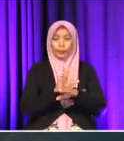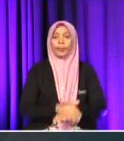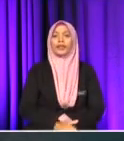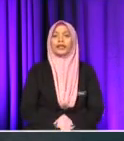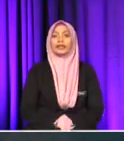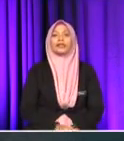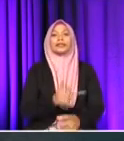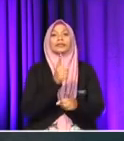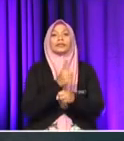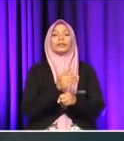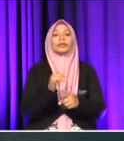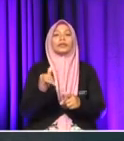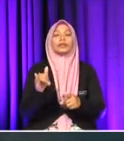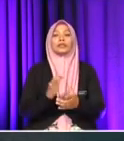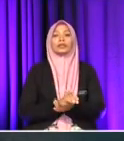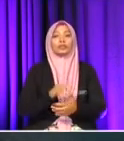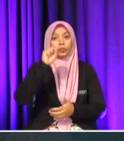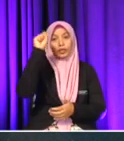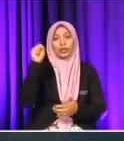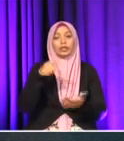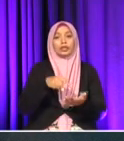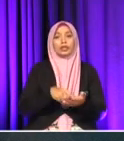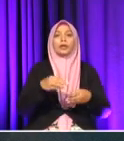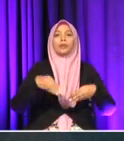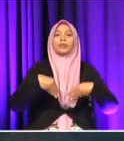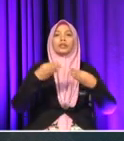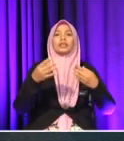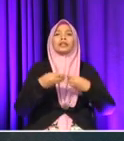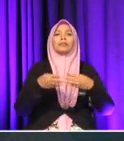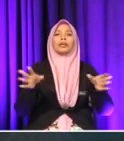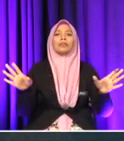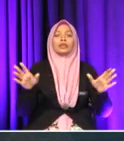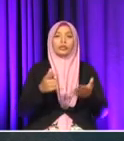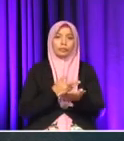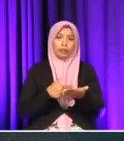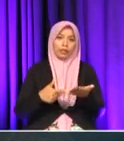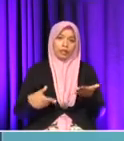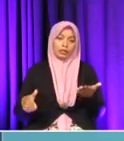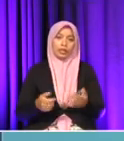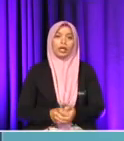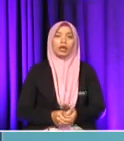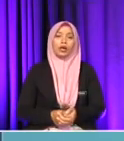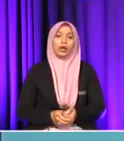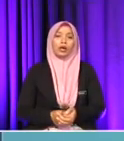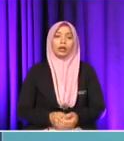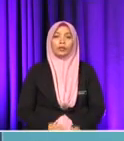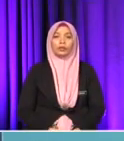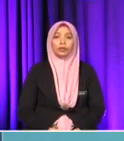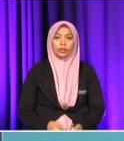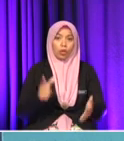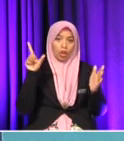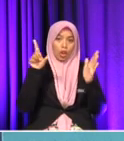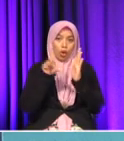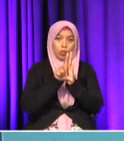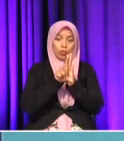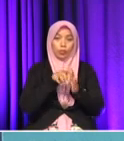soal ini memberi kebebasan kepada murid-murid kita untuk melakukan logo mereka tetapi telah